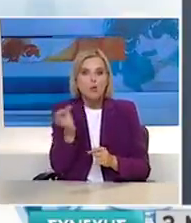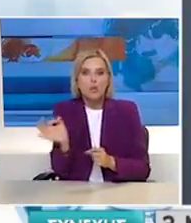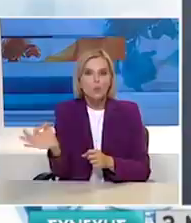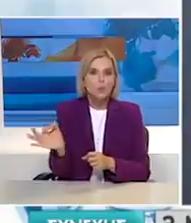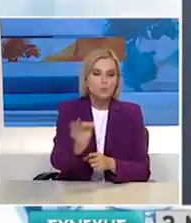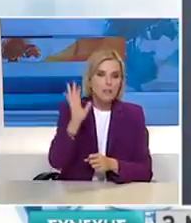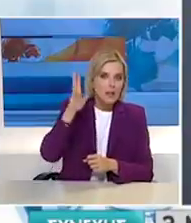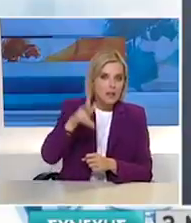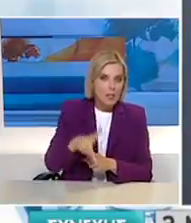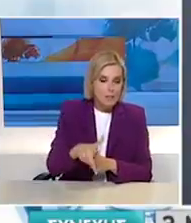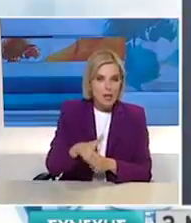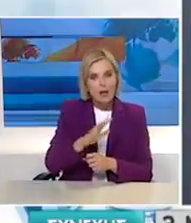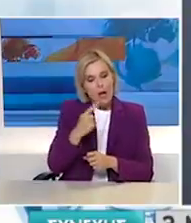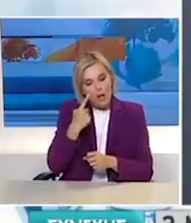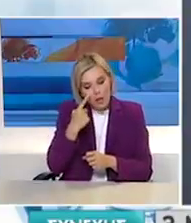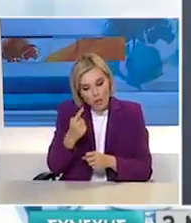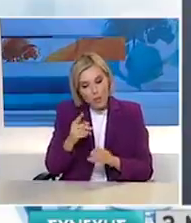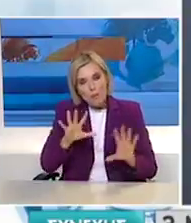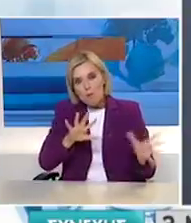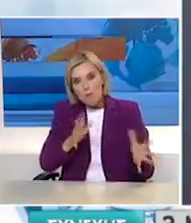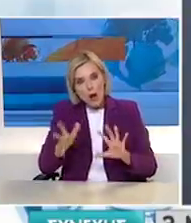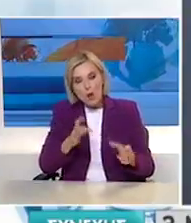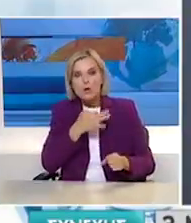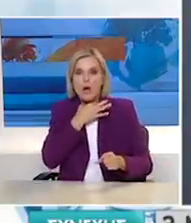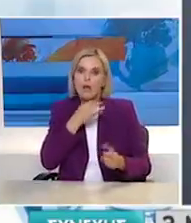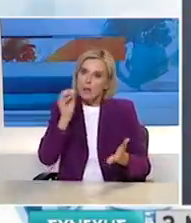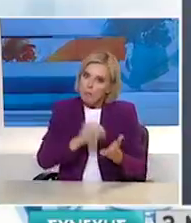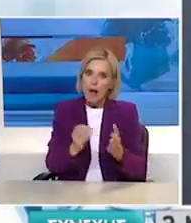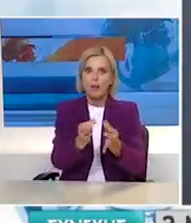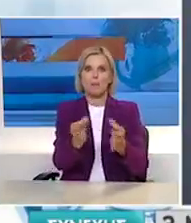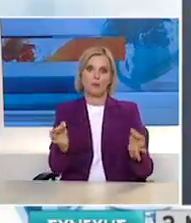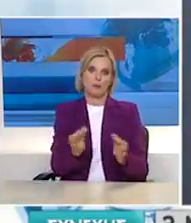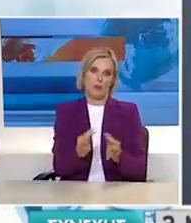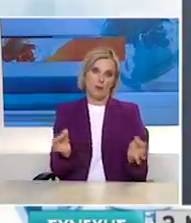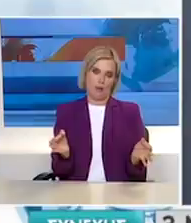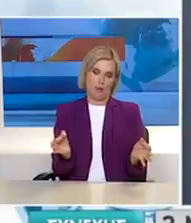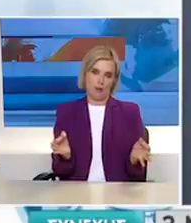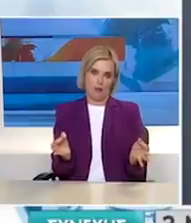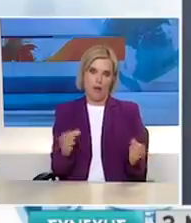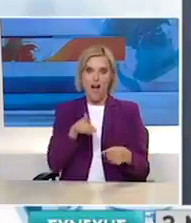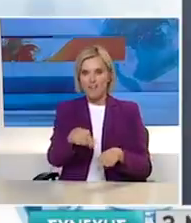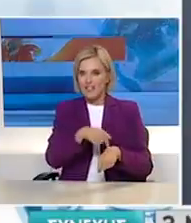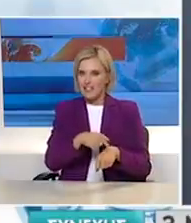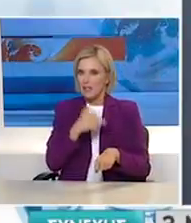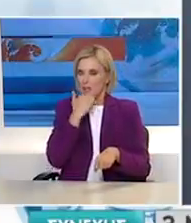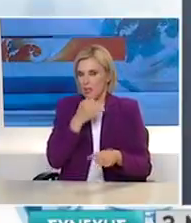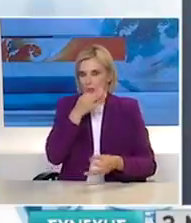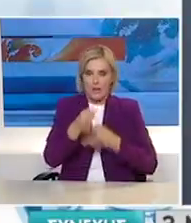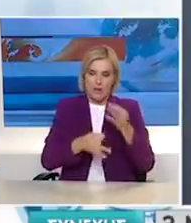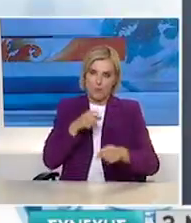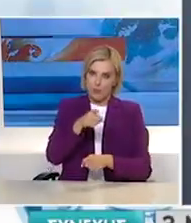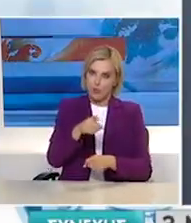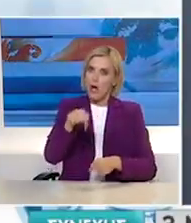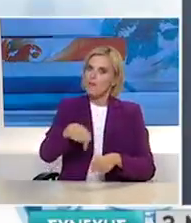πανδημίας, αναγκάζει και πιθανώς να αναγκαστούμε να επαναφέρουμε και κάποια μέτρα στο μέλλον. Αυτό δεν είναι της στιγμής. Της στιγμής είναι η